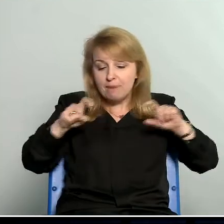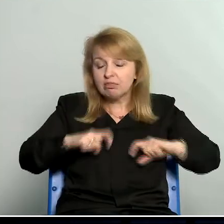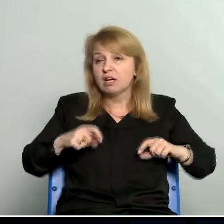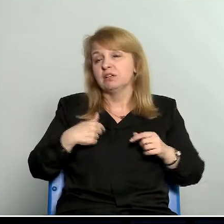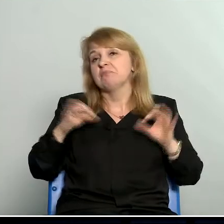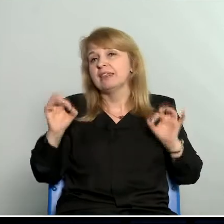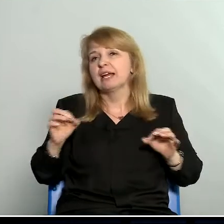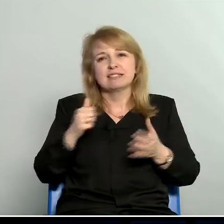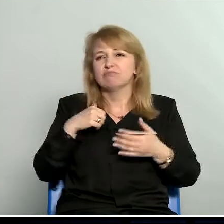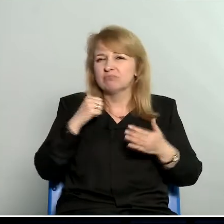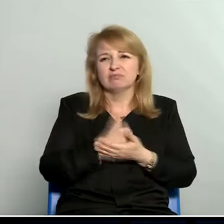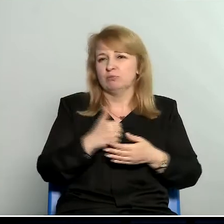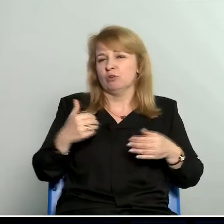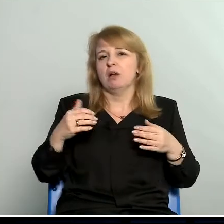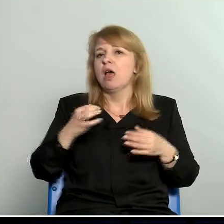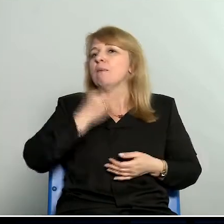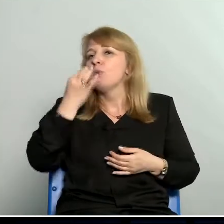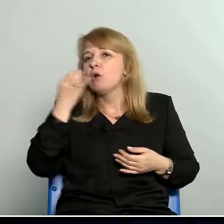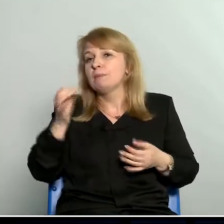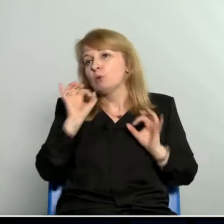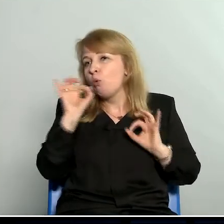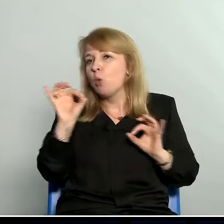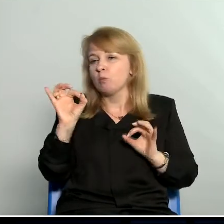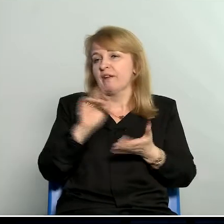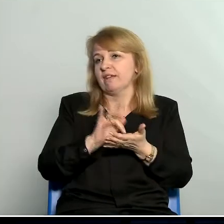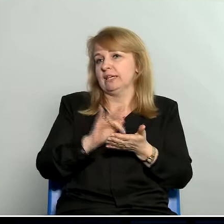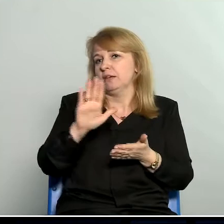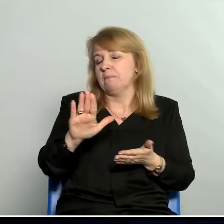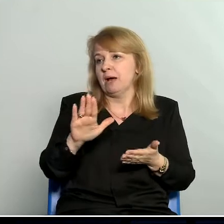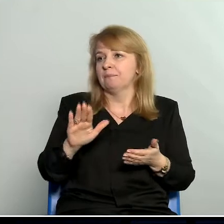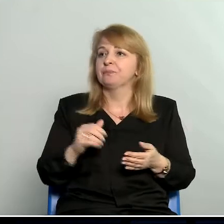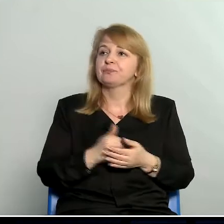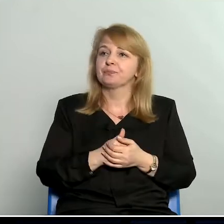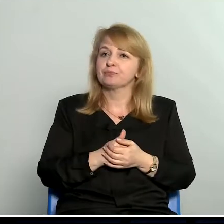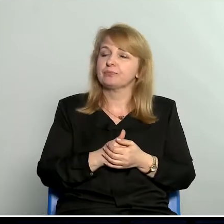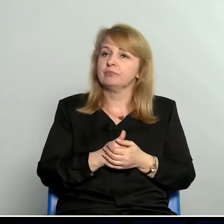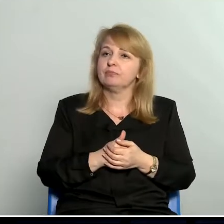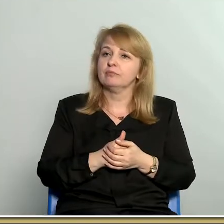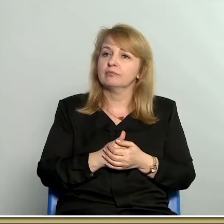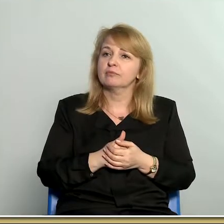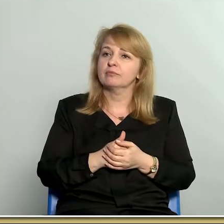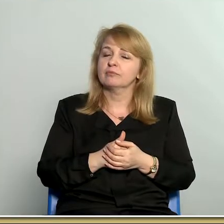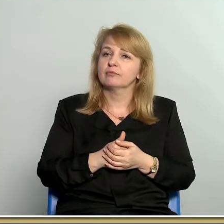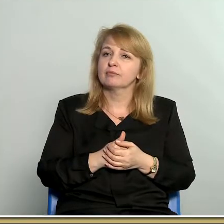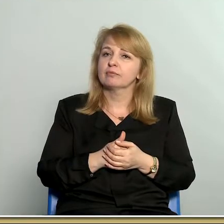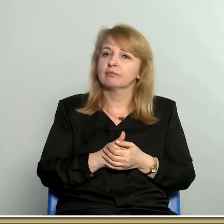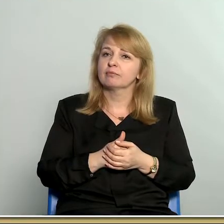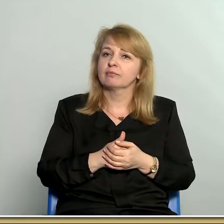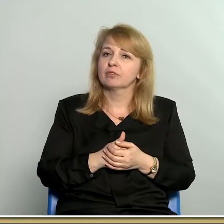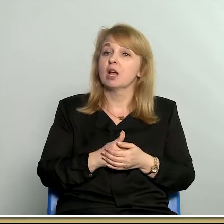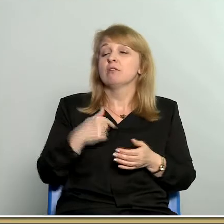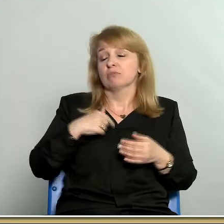zamierzamy ulepszać tego, co ewoluatorzy uczynili, choć jest plan Junckera, który mówi, że